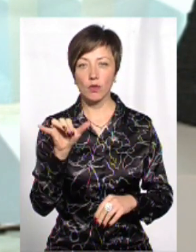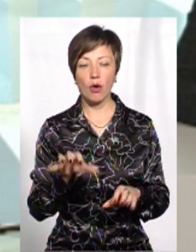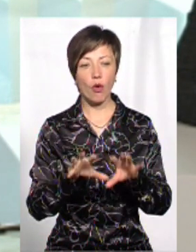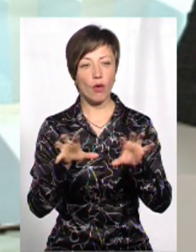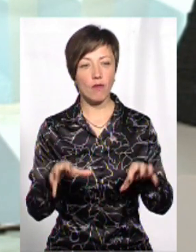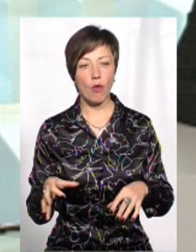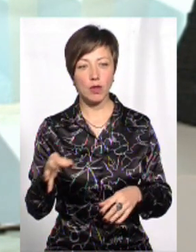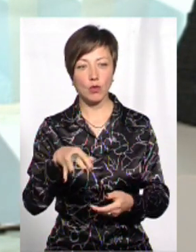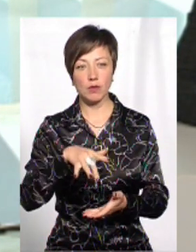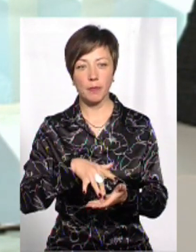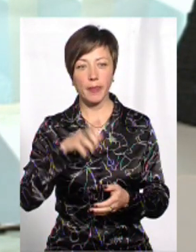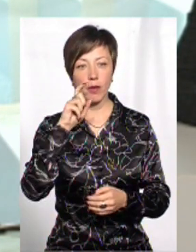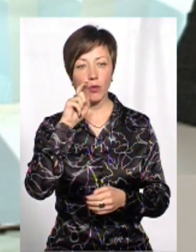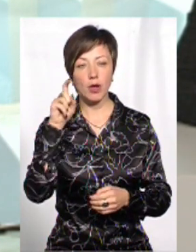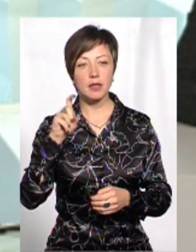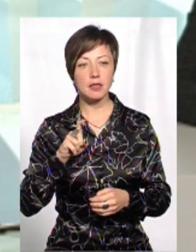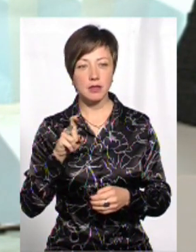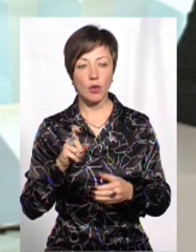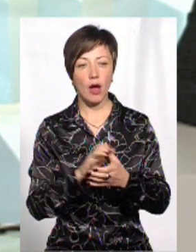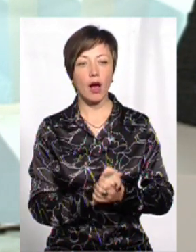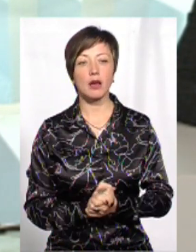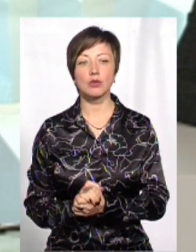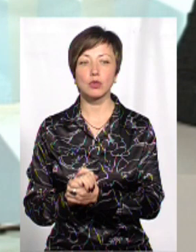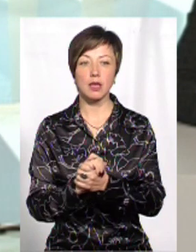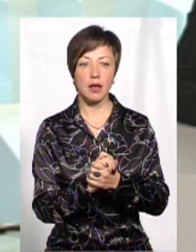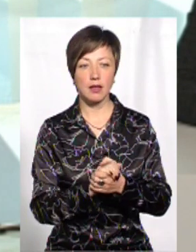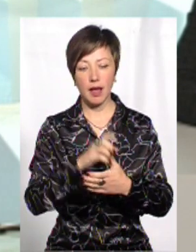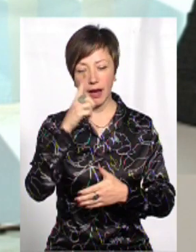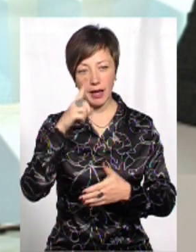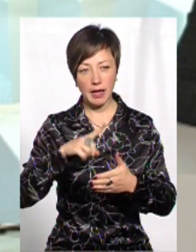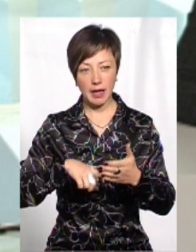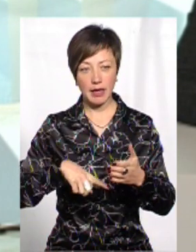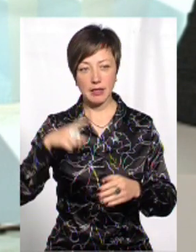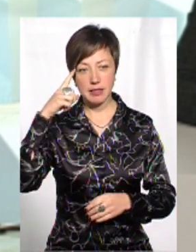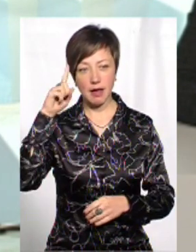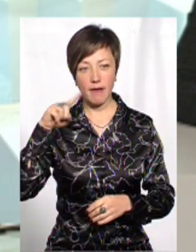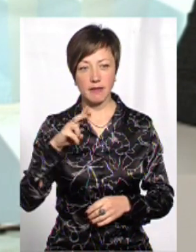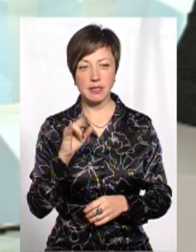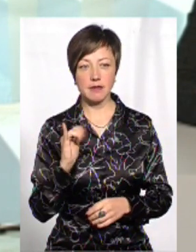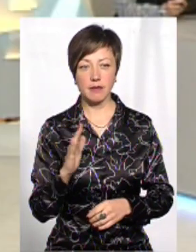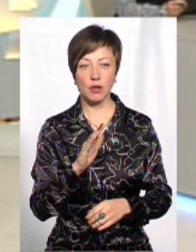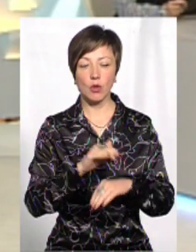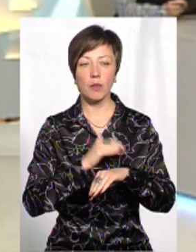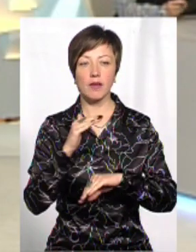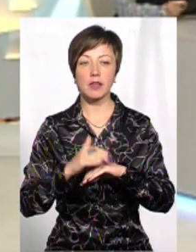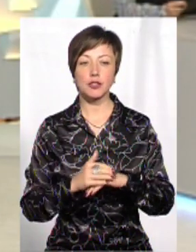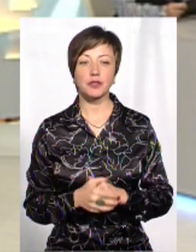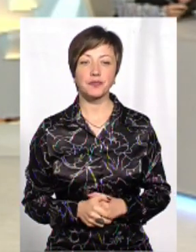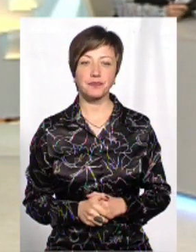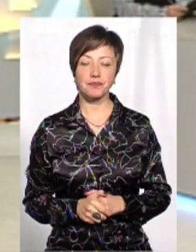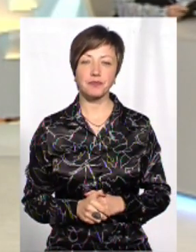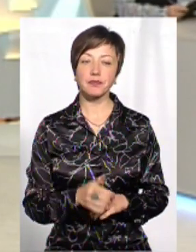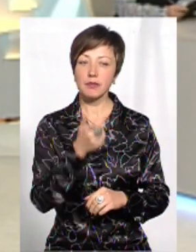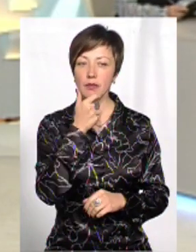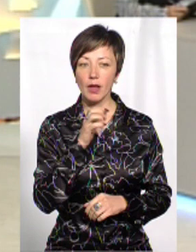глава обласного осередку Української асоціації релігієзнавців. Доброго вечора. Пане Ярославе.